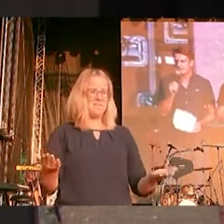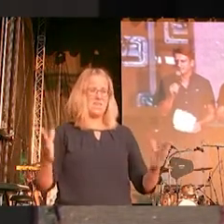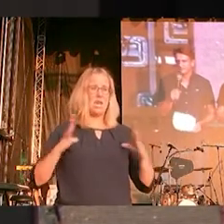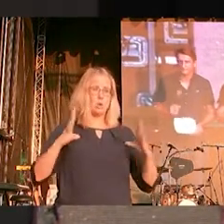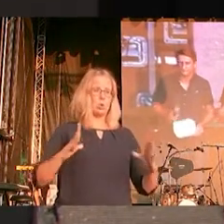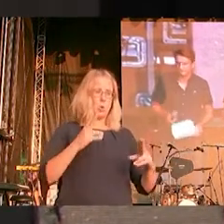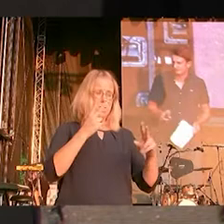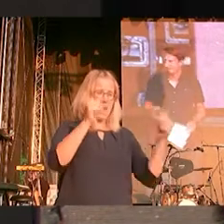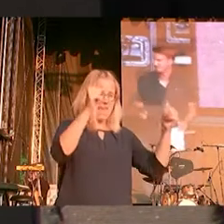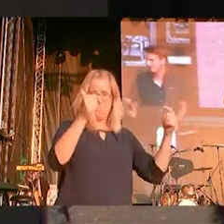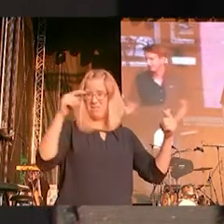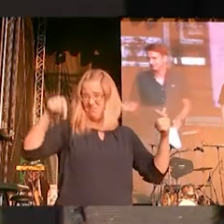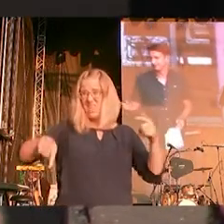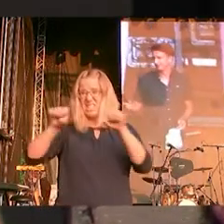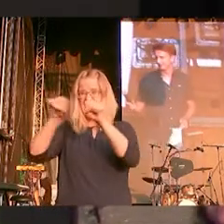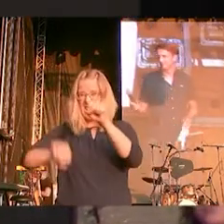Krankensystem.